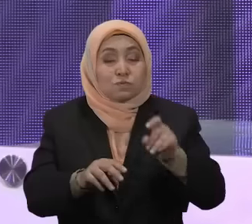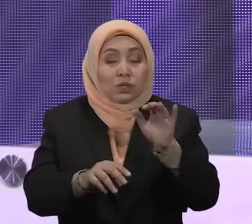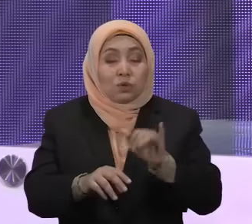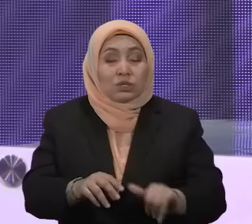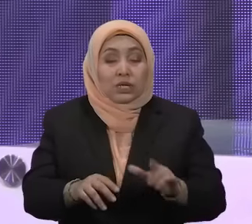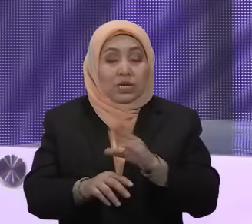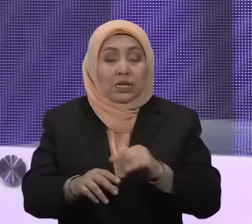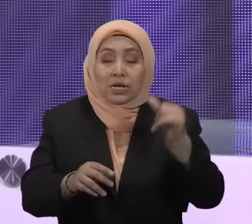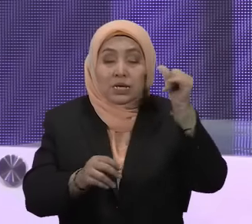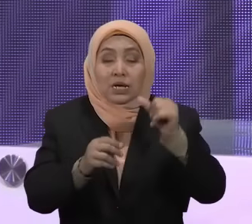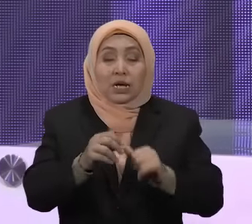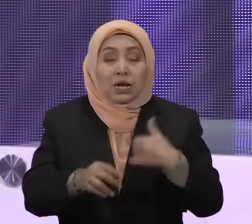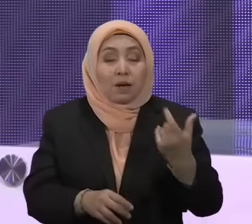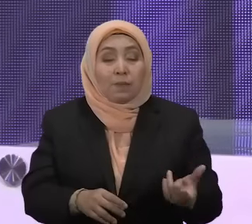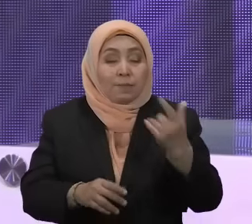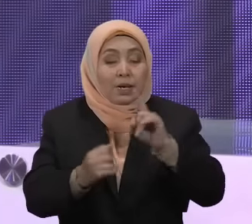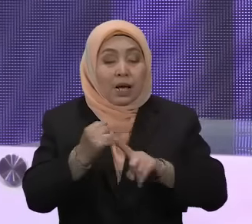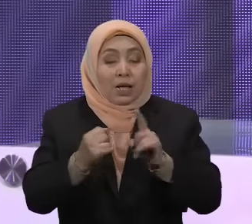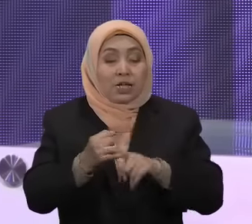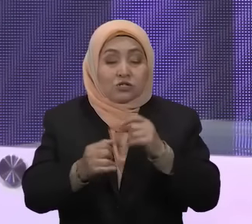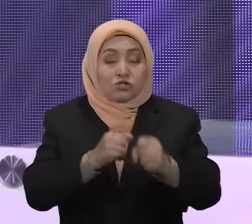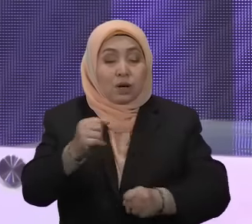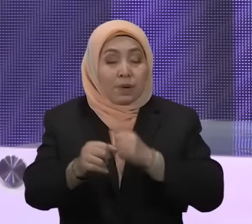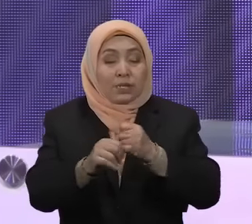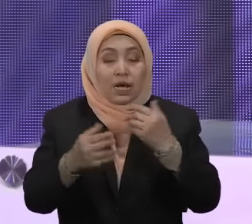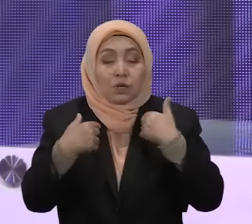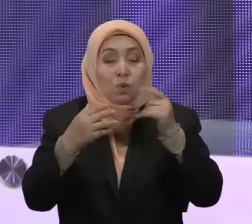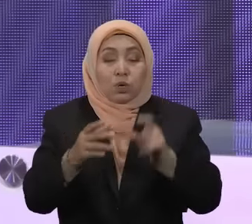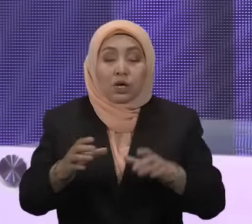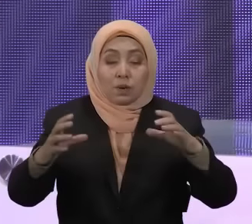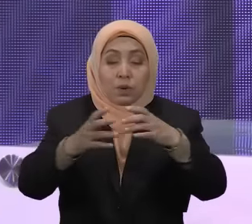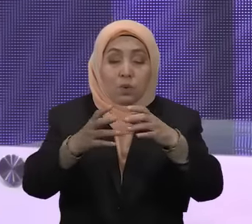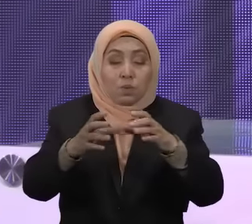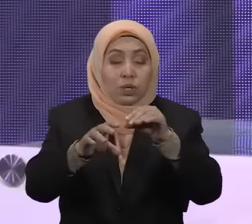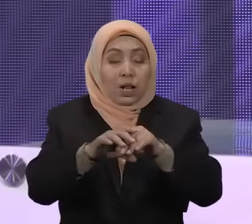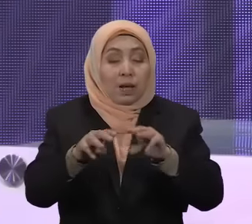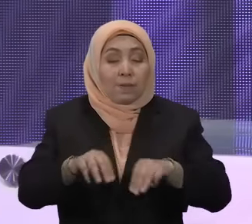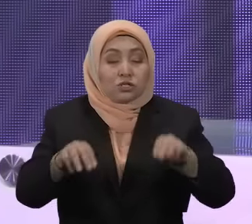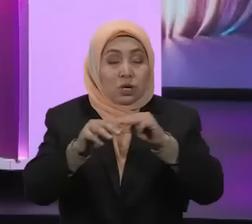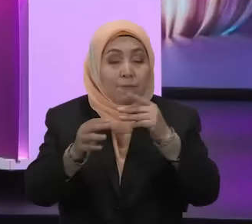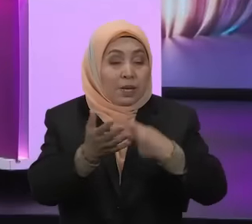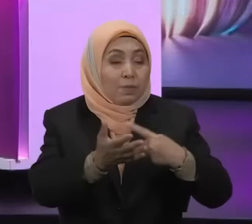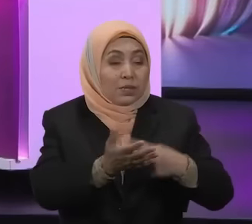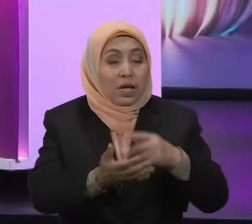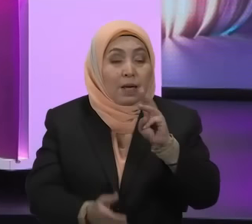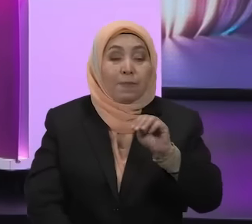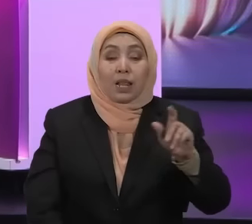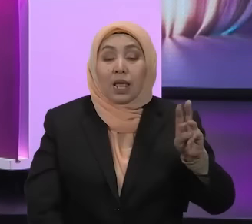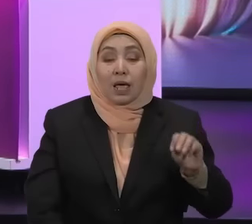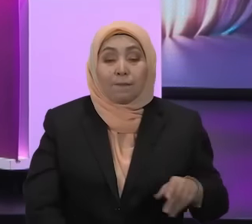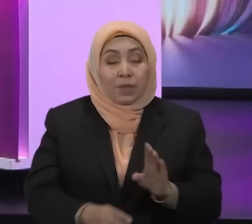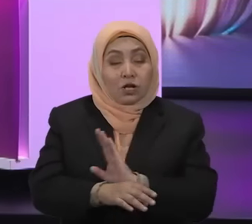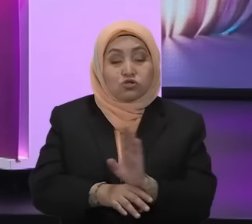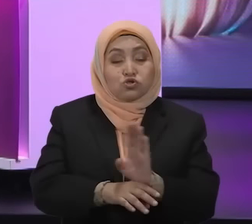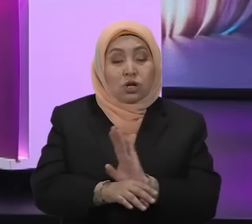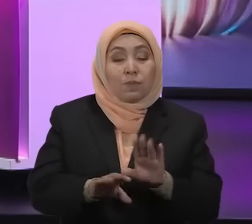satu. Dan diingatkan Nabi bahawa pada akhir zaman nanti, ada orang yang berkumpul dalam masjid, tapi bincang bab MLM, Ustaz. Bab